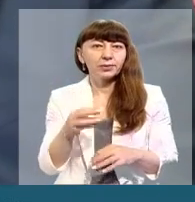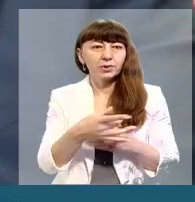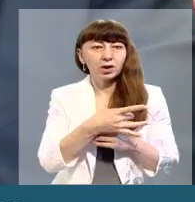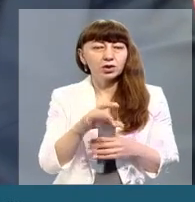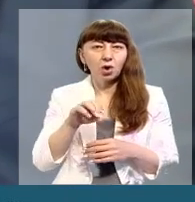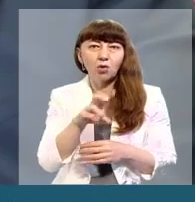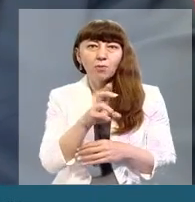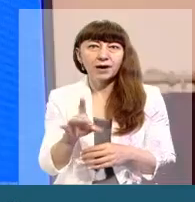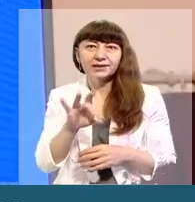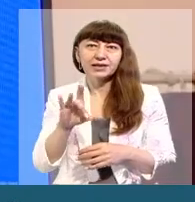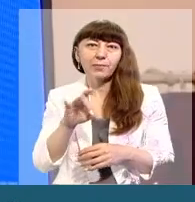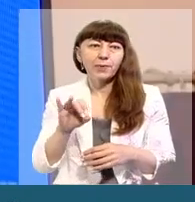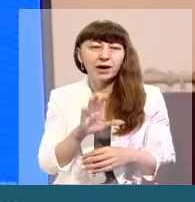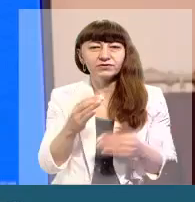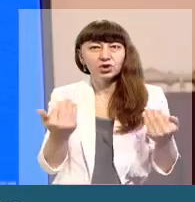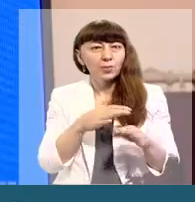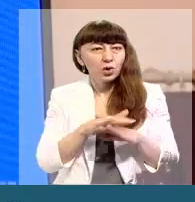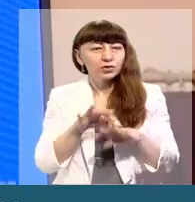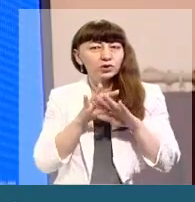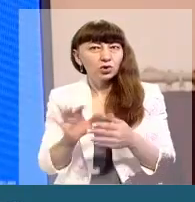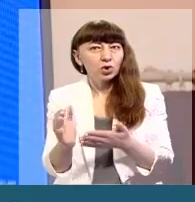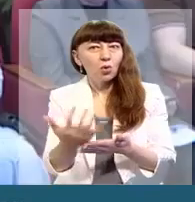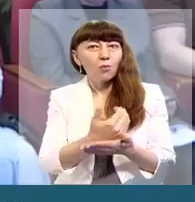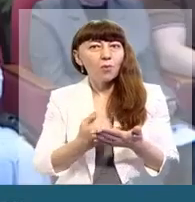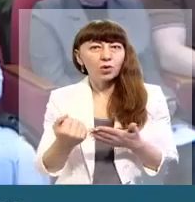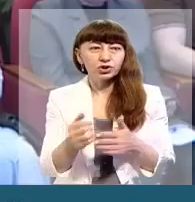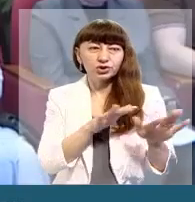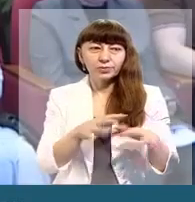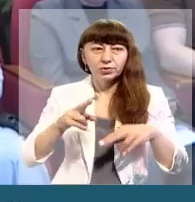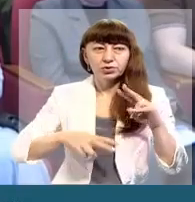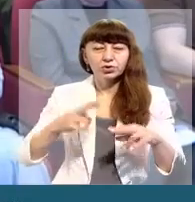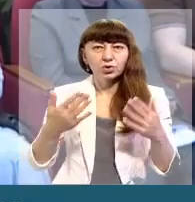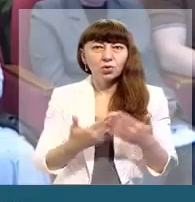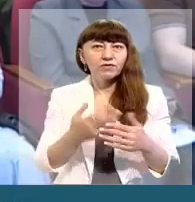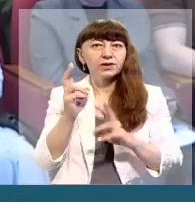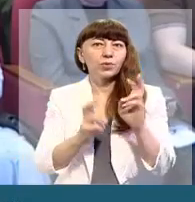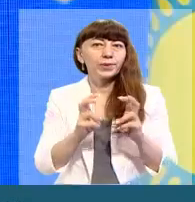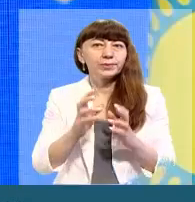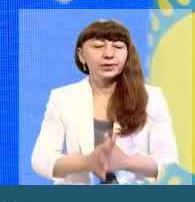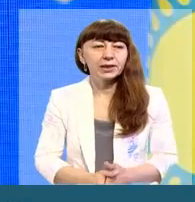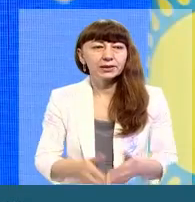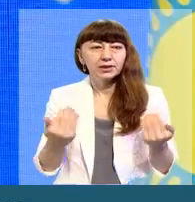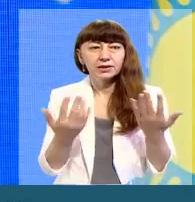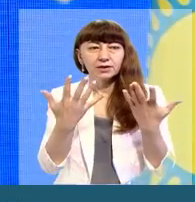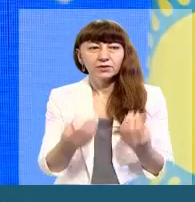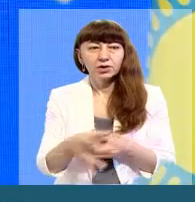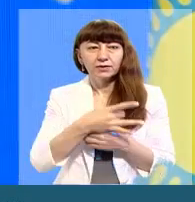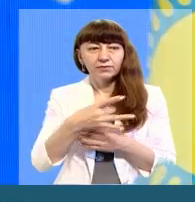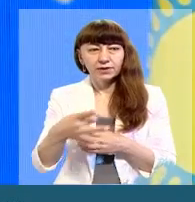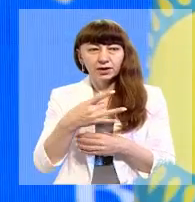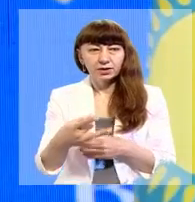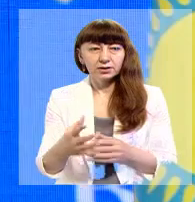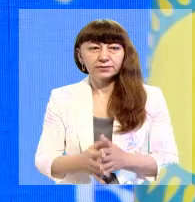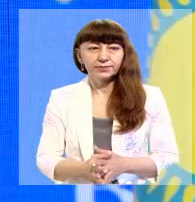района Таубай-Сабаев. Сейчас полным ходом идет уборочная кампания, строятся новые предприятия. В настоящее время в районе реализуется